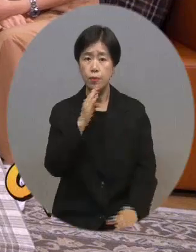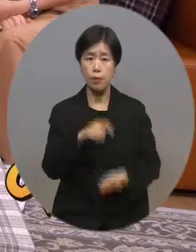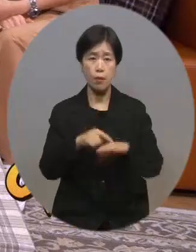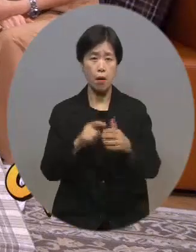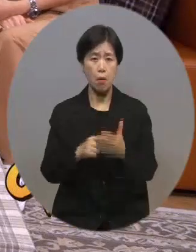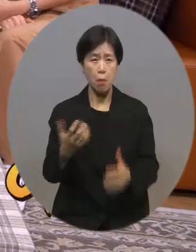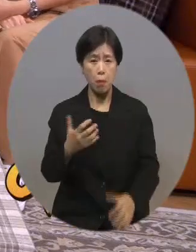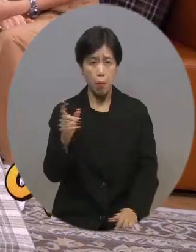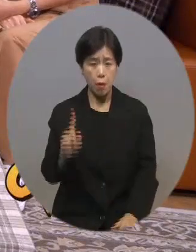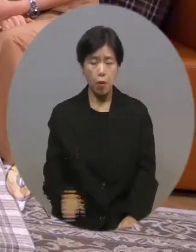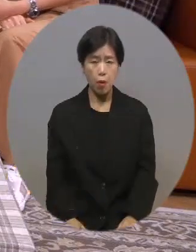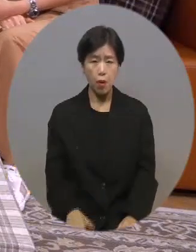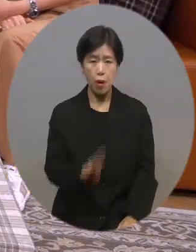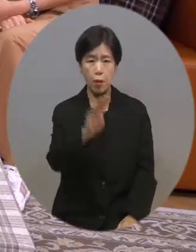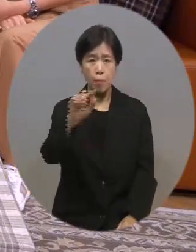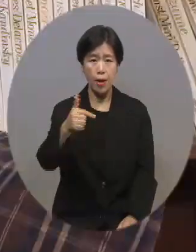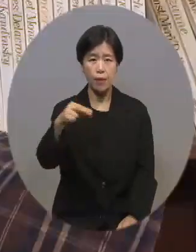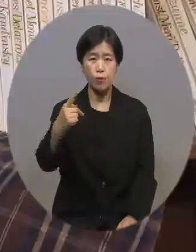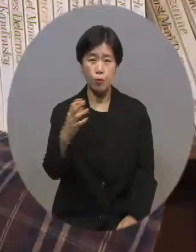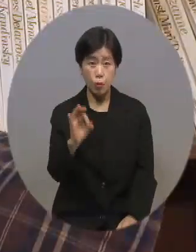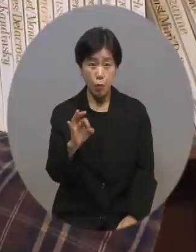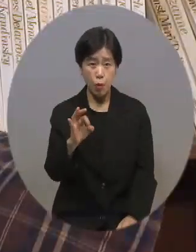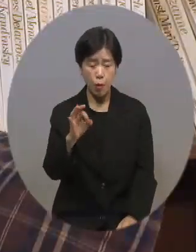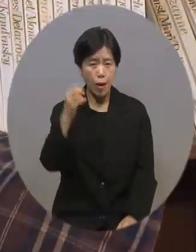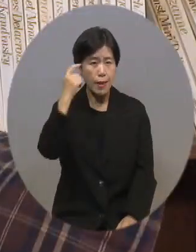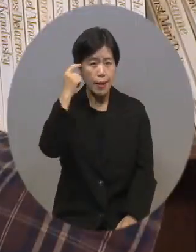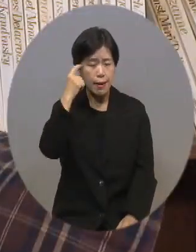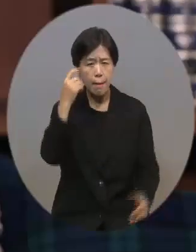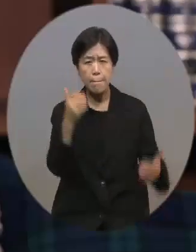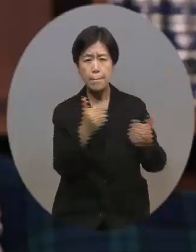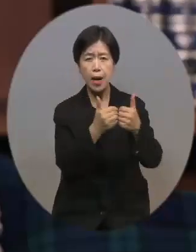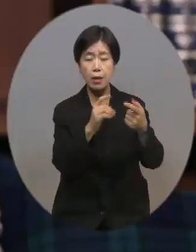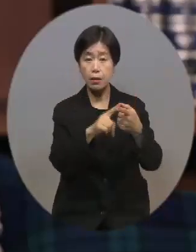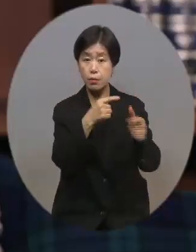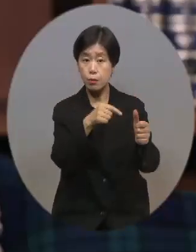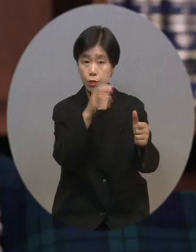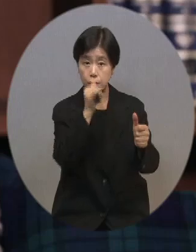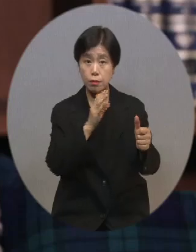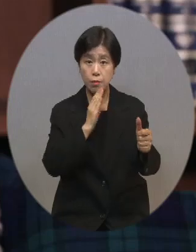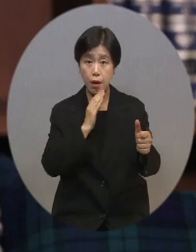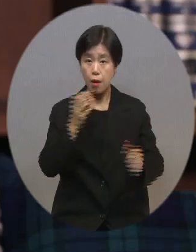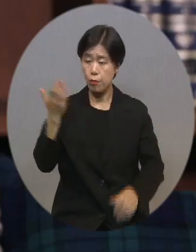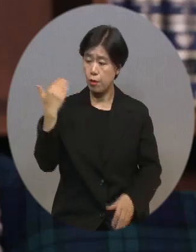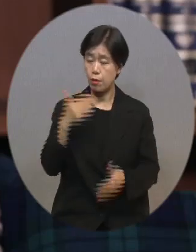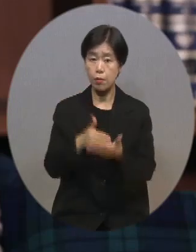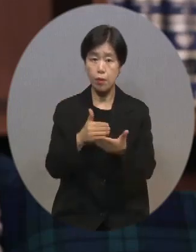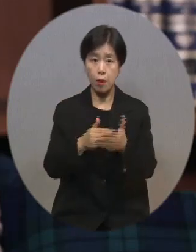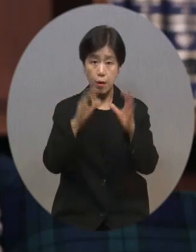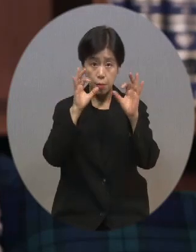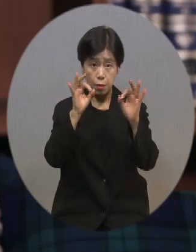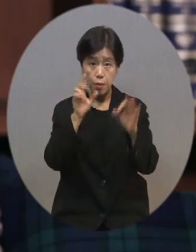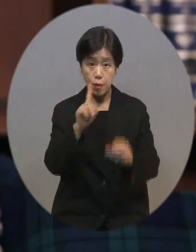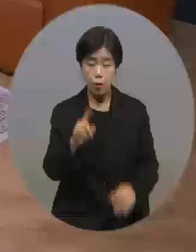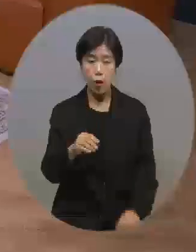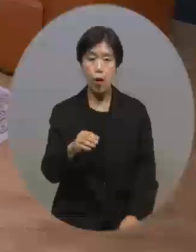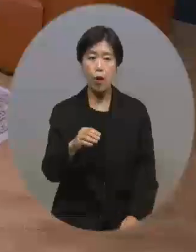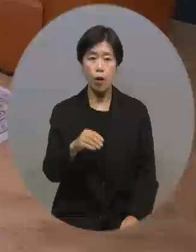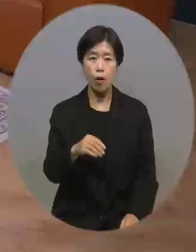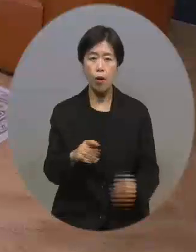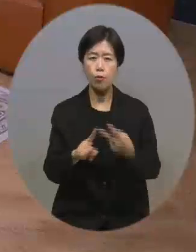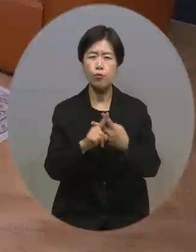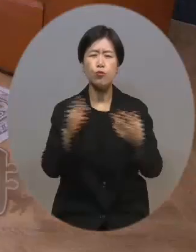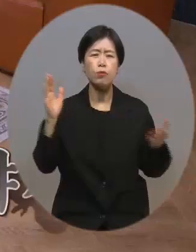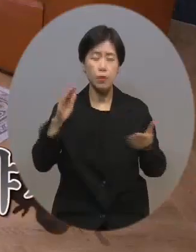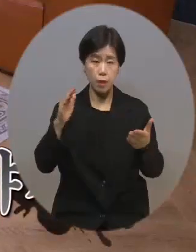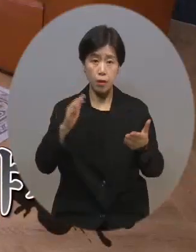그거를 뭐 반동 뭐라고 하죠? 사상법이라고 하나요? 제가 최근에 본 뉴스가 중학생인데 맞아요. 한국